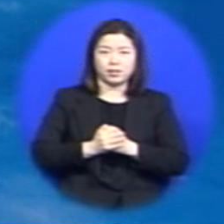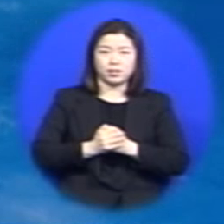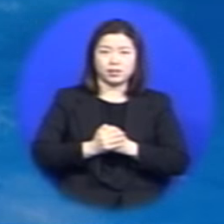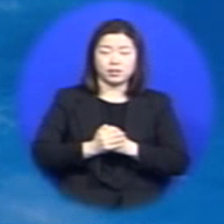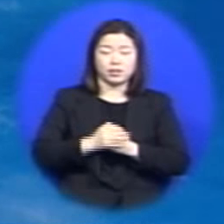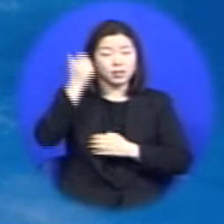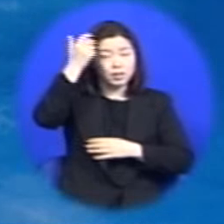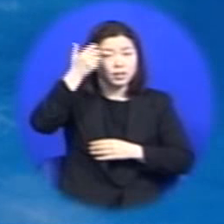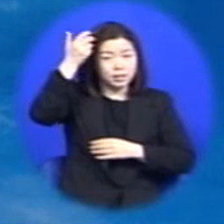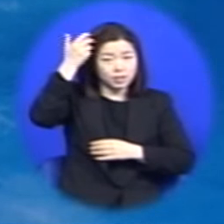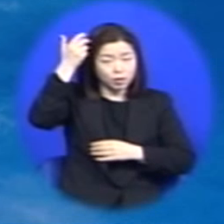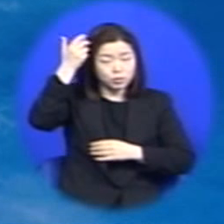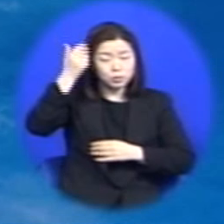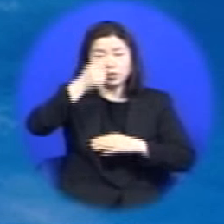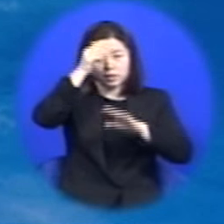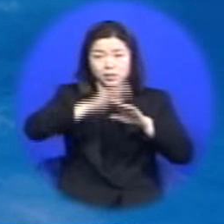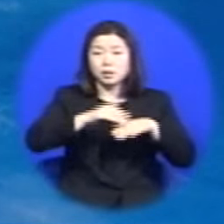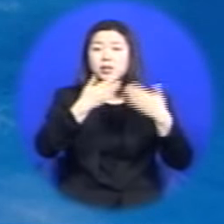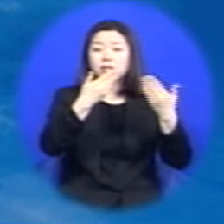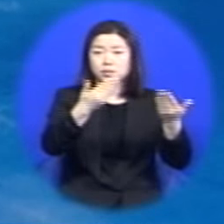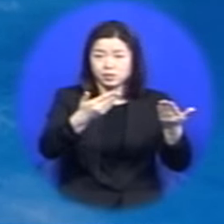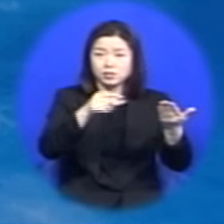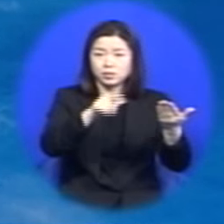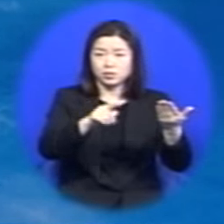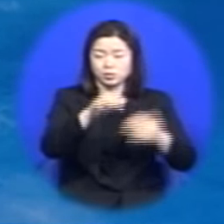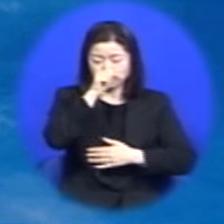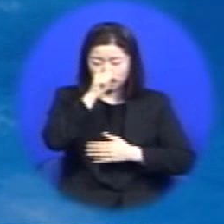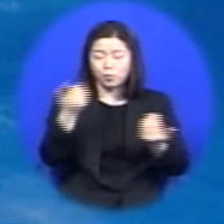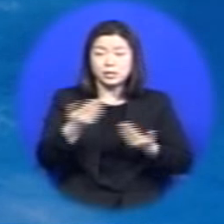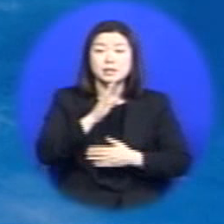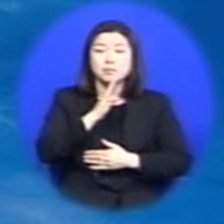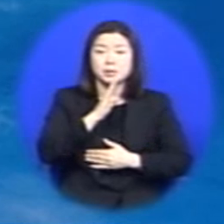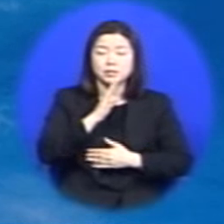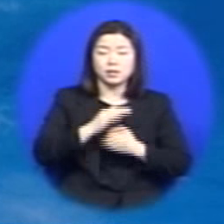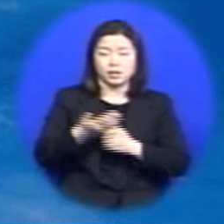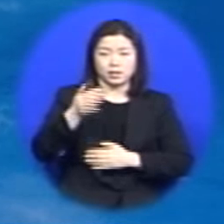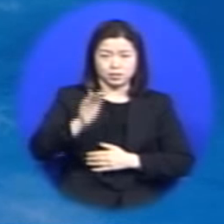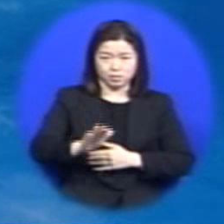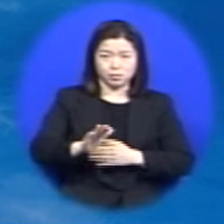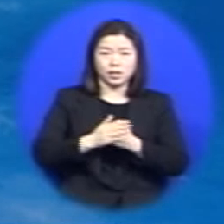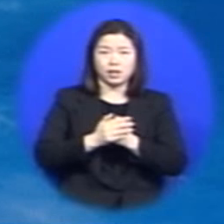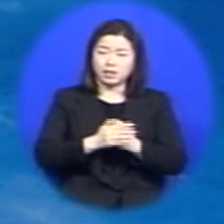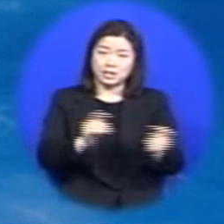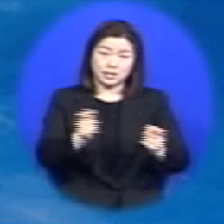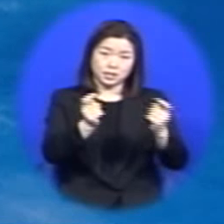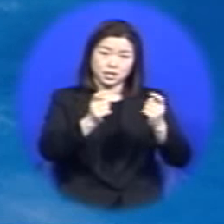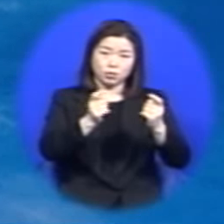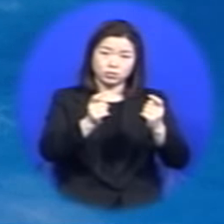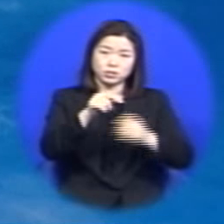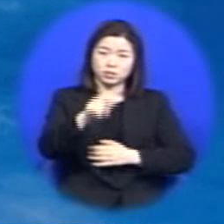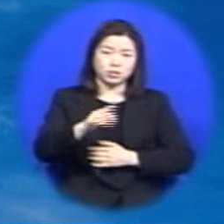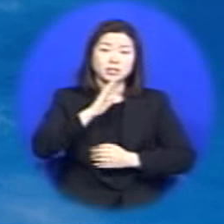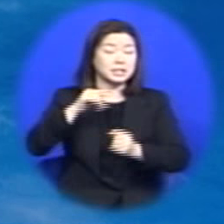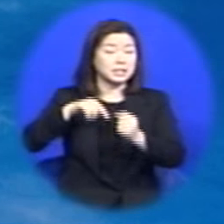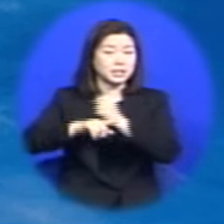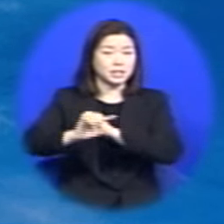영으로 예배하는 것은 좋은 일이에요. 그러나 싸우는 것은 진리가 아니에요.